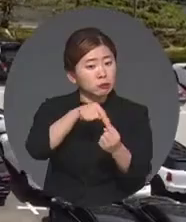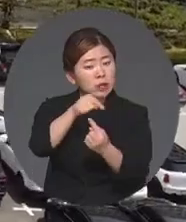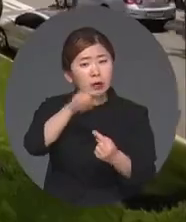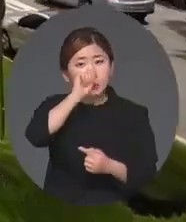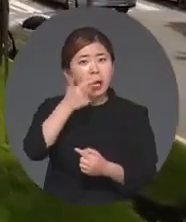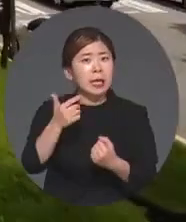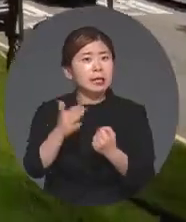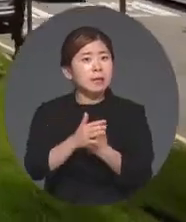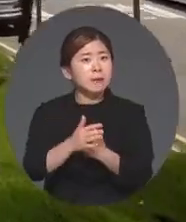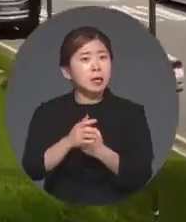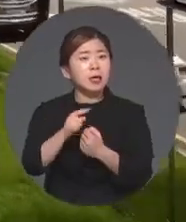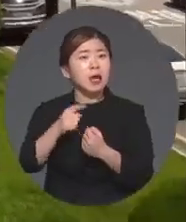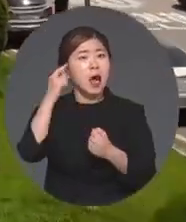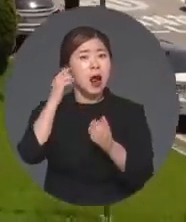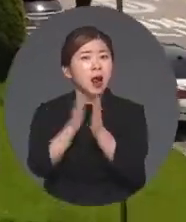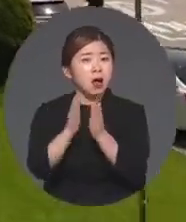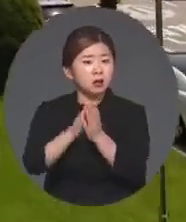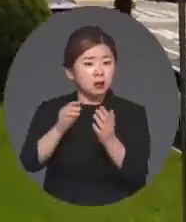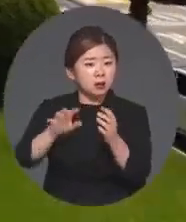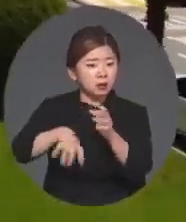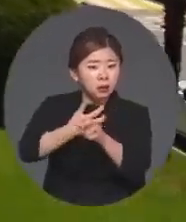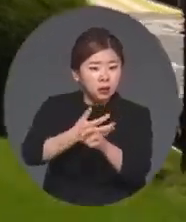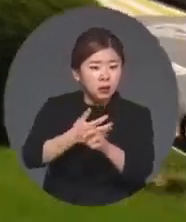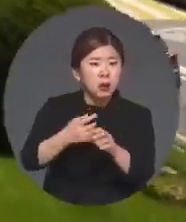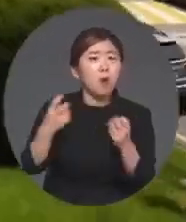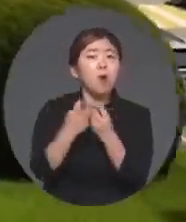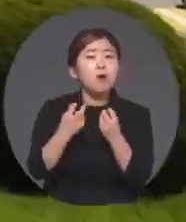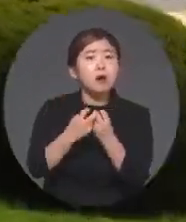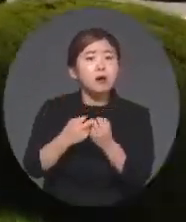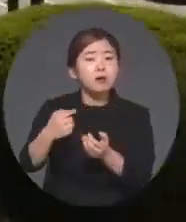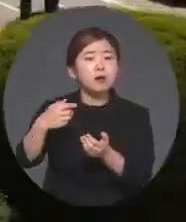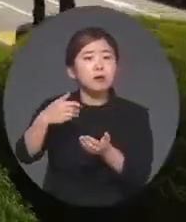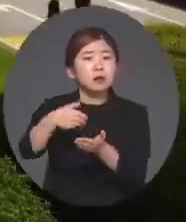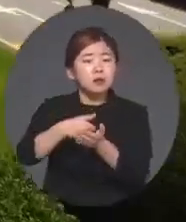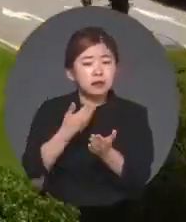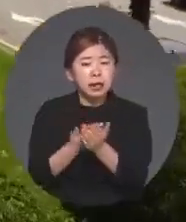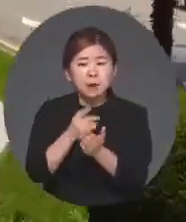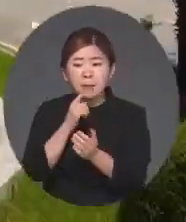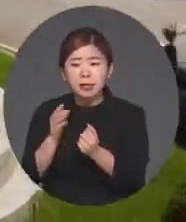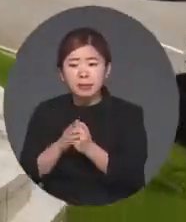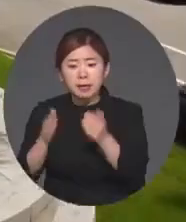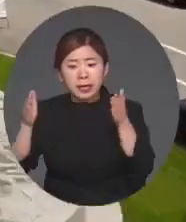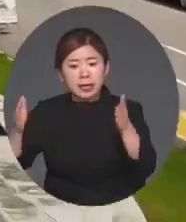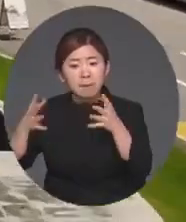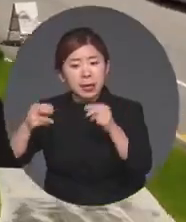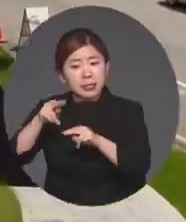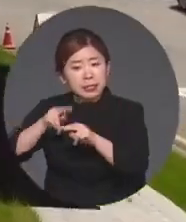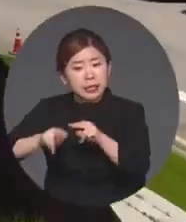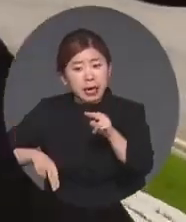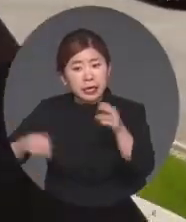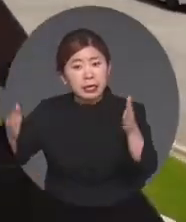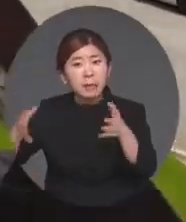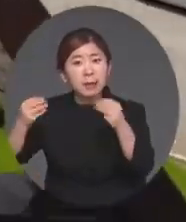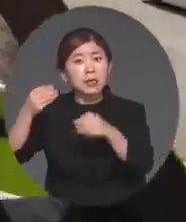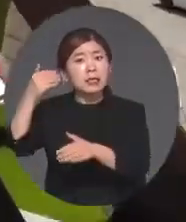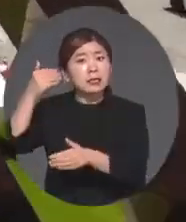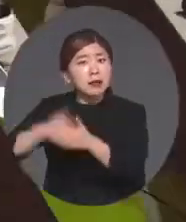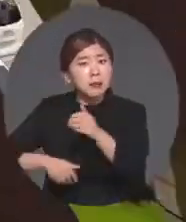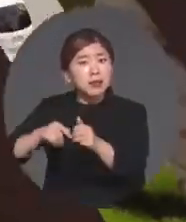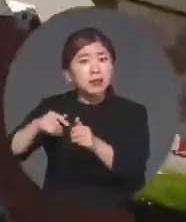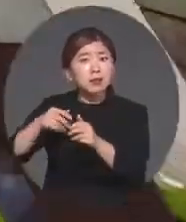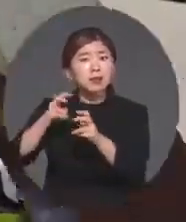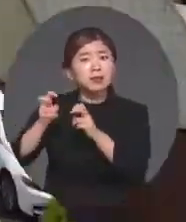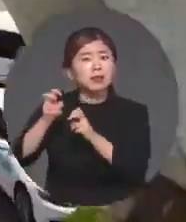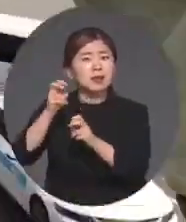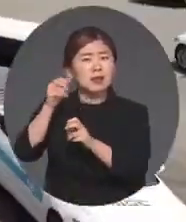자체 혁신 방안을 제출 토록해 임기를 남겨둔 기관의 장들도 사퇴 압박을 받을 수밖에 없게 됐습니다.